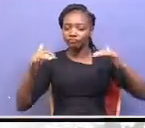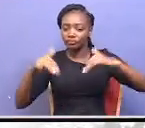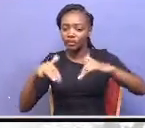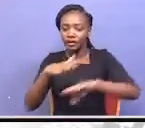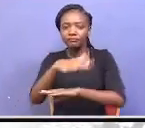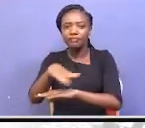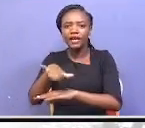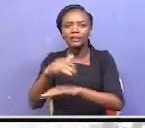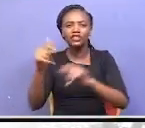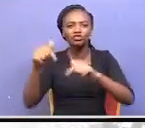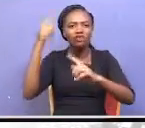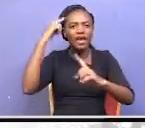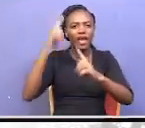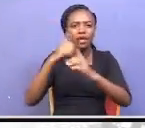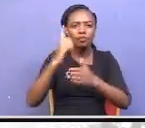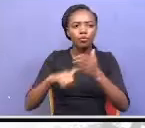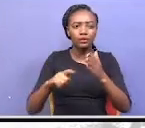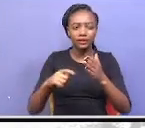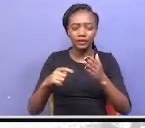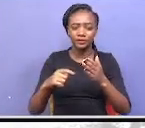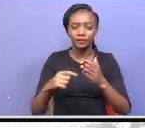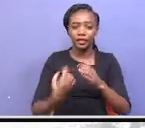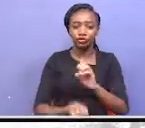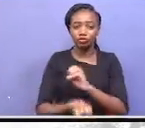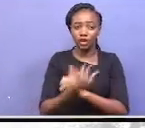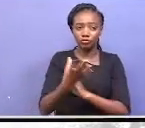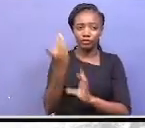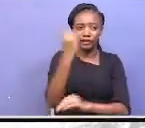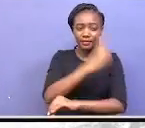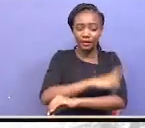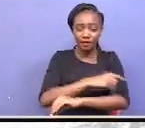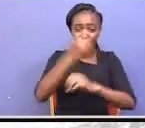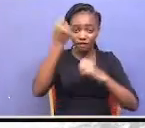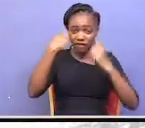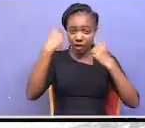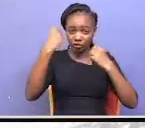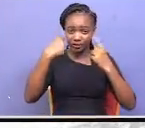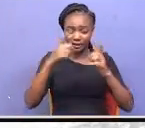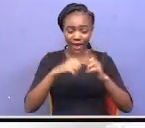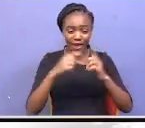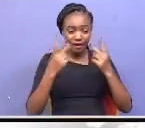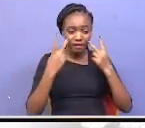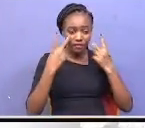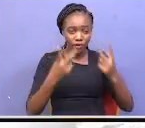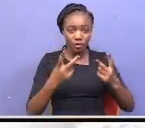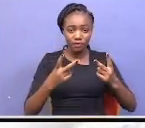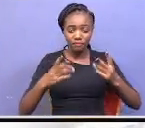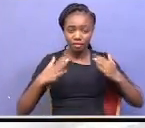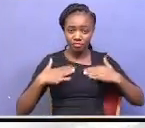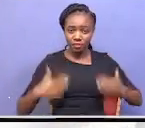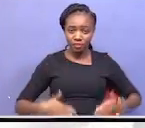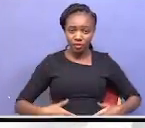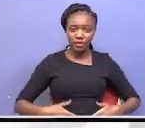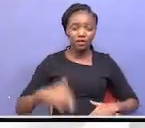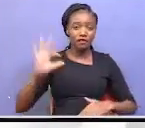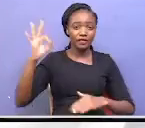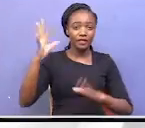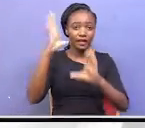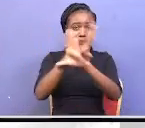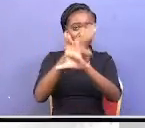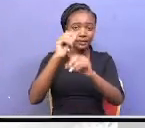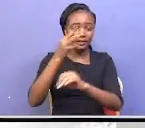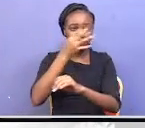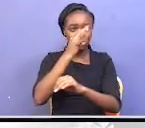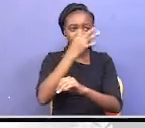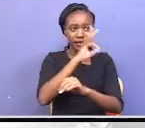sherehe zingine bali kufungua rasmi ukurasa wa maombolezi na kutizama mwili wa mwenda zake rais wa tatu wa taifa hili hayati